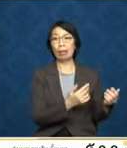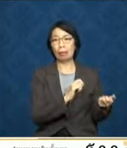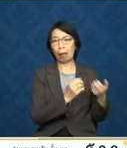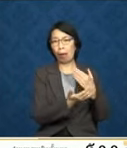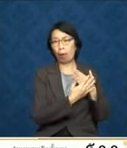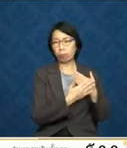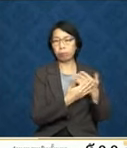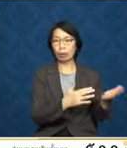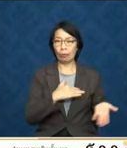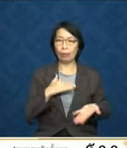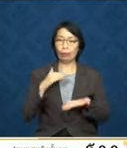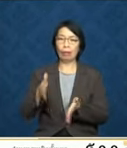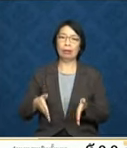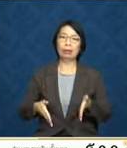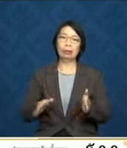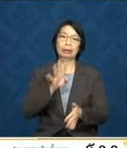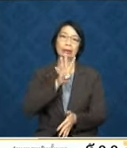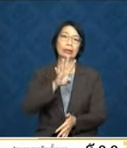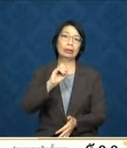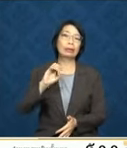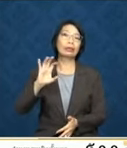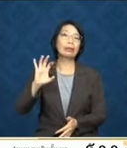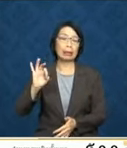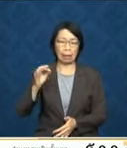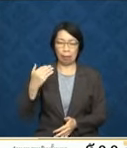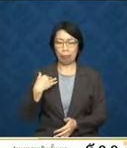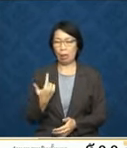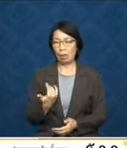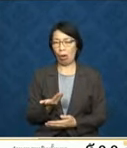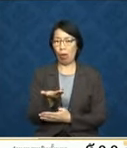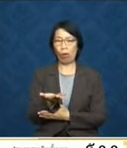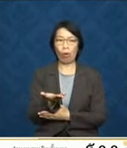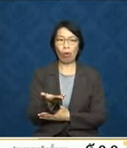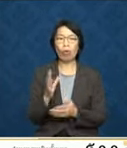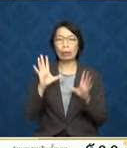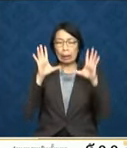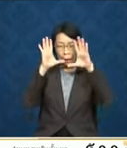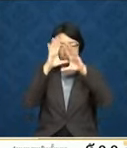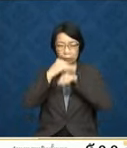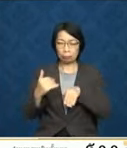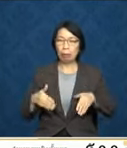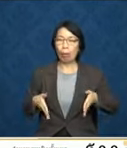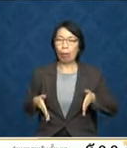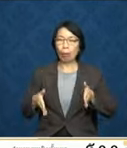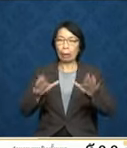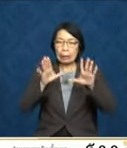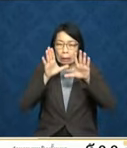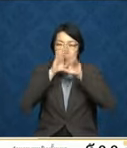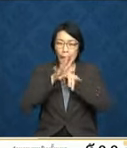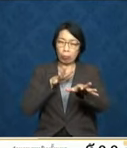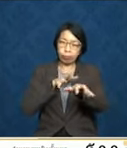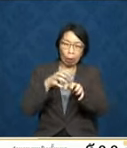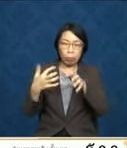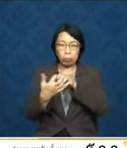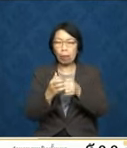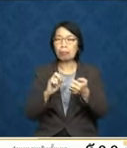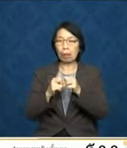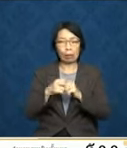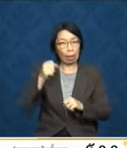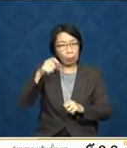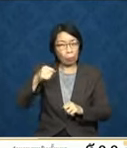4029ช่วงตำบลนนสมบูรณ์อำเภอนาจลวยนะคะกลางคืนถนนมืดมาก ทำให้เกิดอุบัติเหตุบ่อยครั้งสูญเสีย